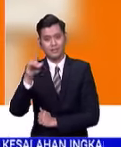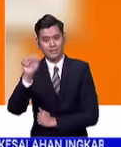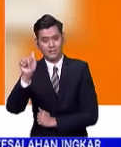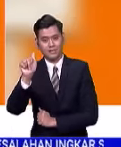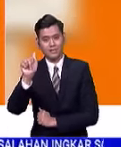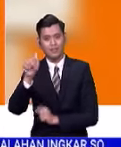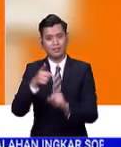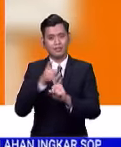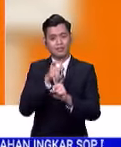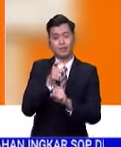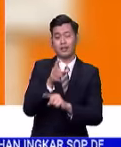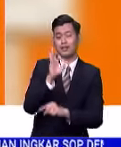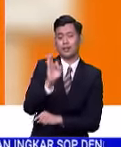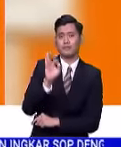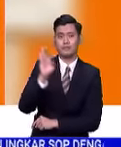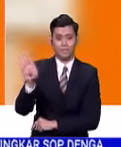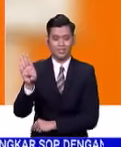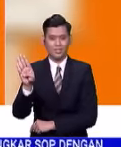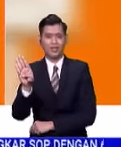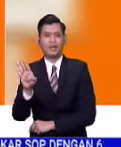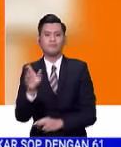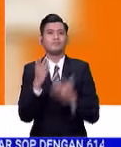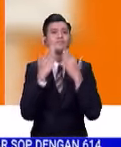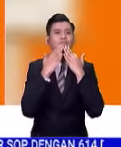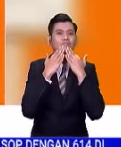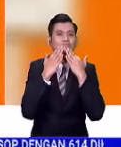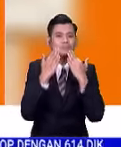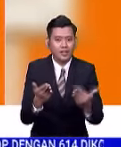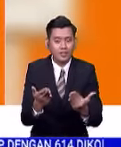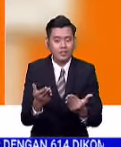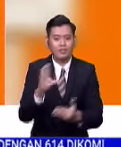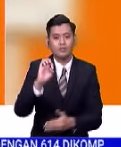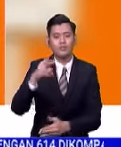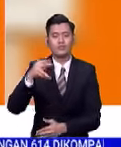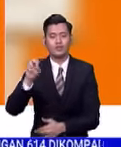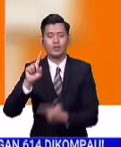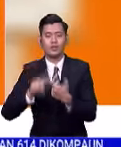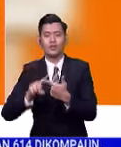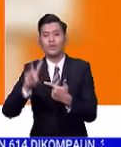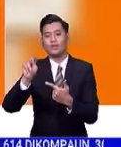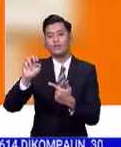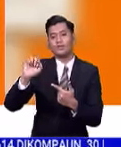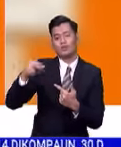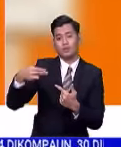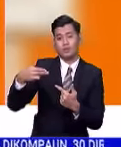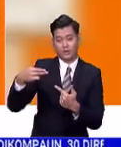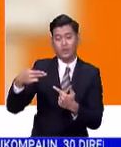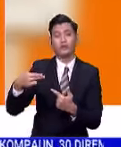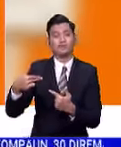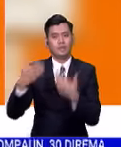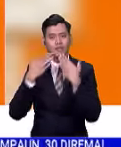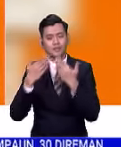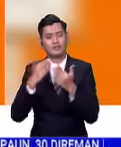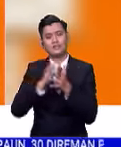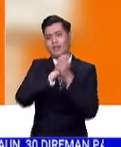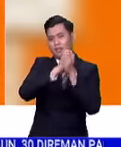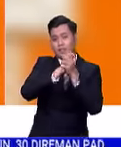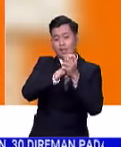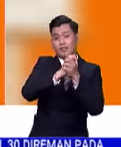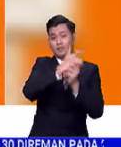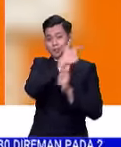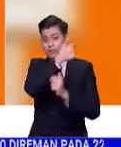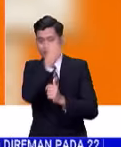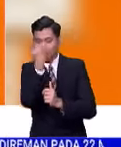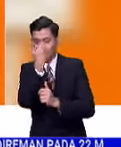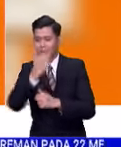di laman sosialnya, beliau menzahirkan ucapan tahniah kepada Cheng Hu Jian dan Toh Yi Yi serta Lo Yi Yuan dan Valerie Siu yang